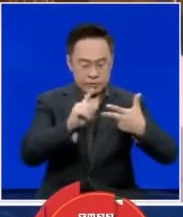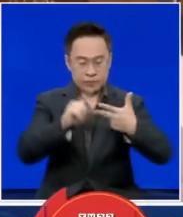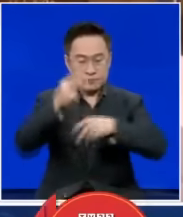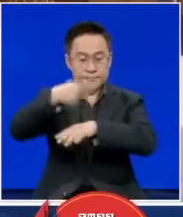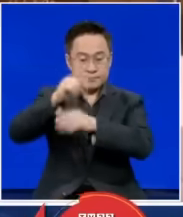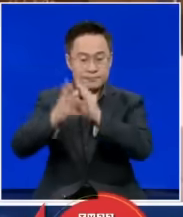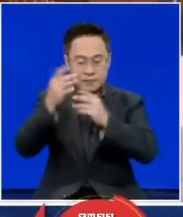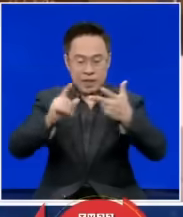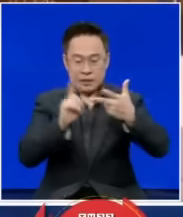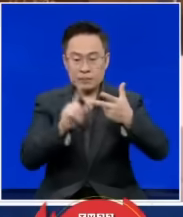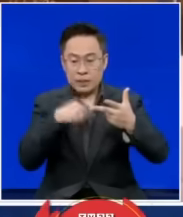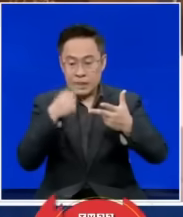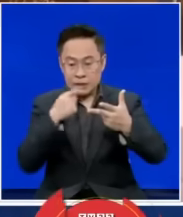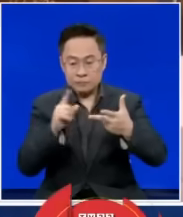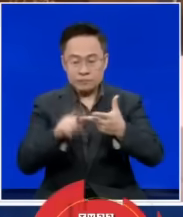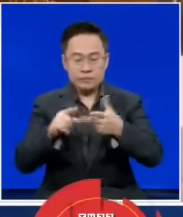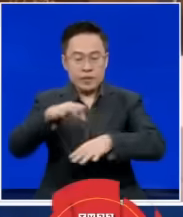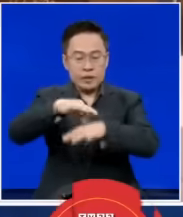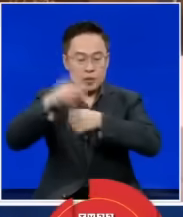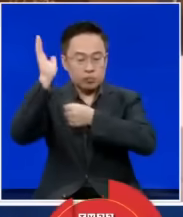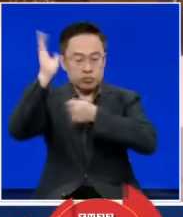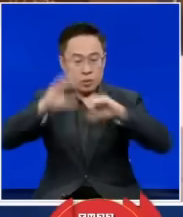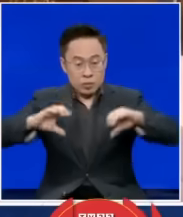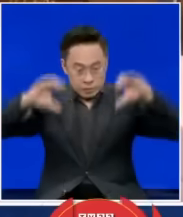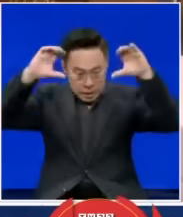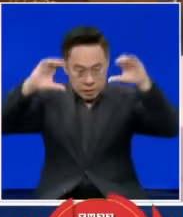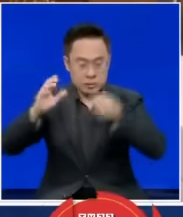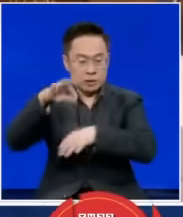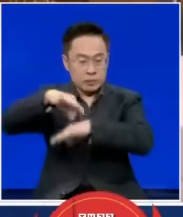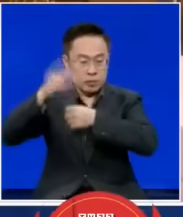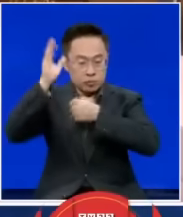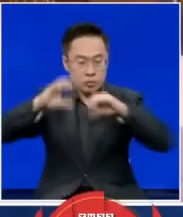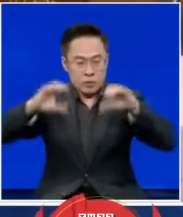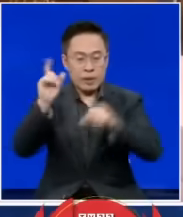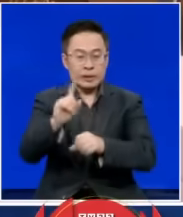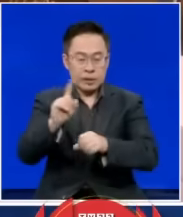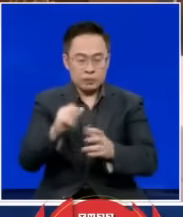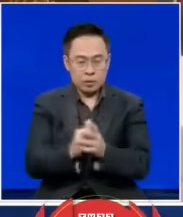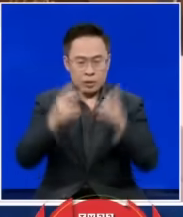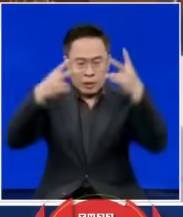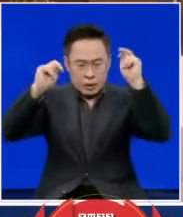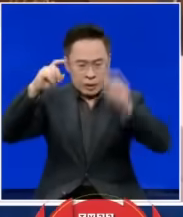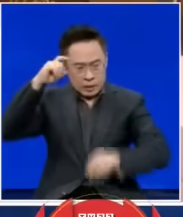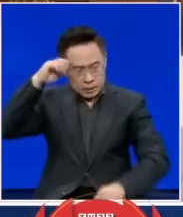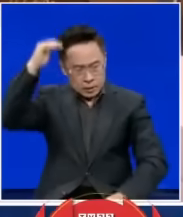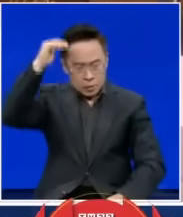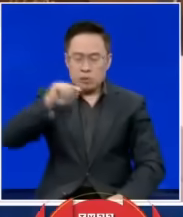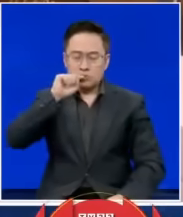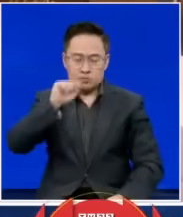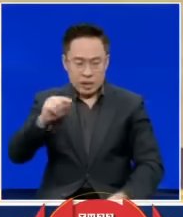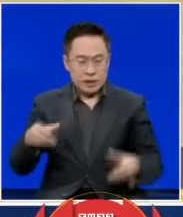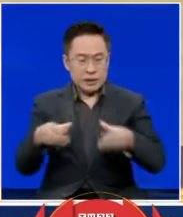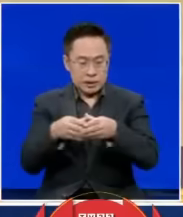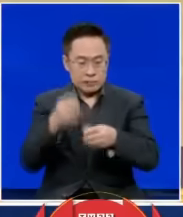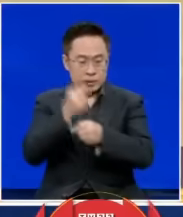แรงเสียดทานเยอะด้วย ก็คือทีมโฆษกนะฮะหลังจากก่อนหน้านี้ครับนายกเองก็ให้นโยบายทำงานกับโฆษกประ